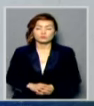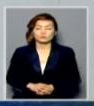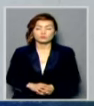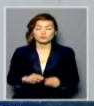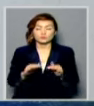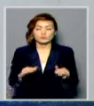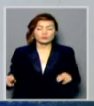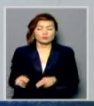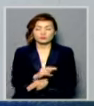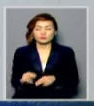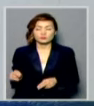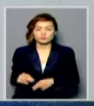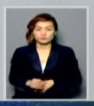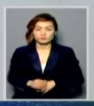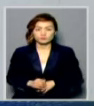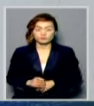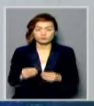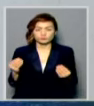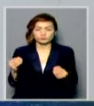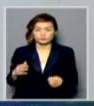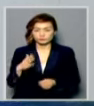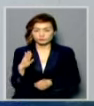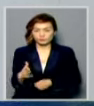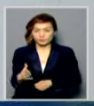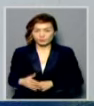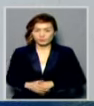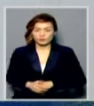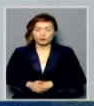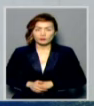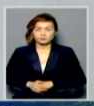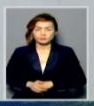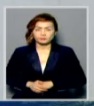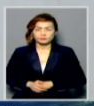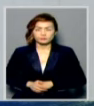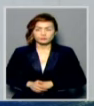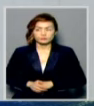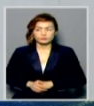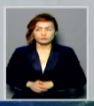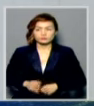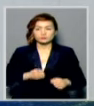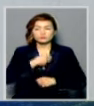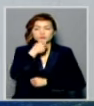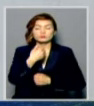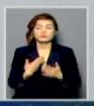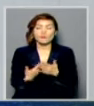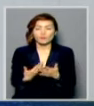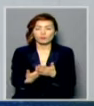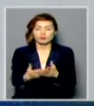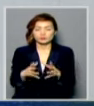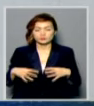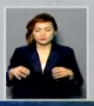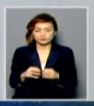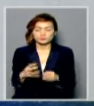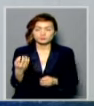бала тәрбиесінің ең алғашқы алтын ұясы деп білеміз. Сол балаларымыздың қандай болып өсетіні оның